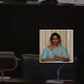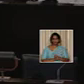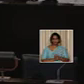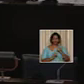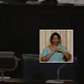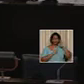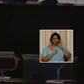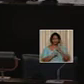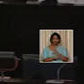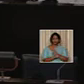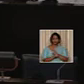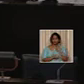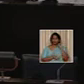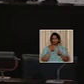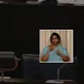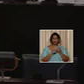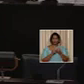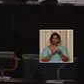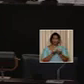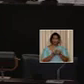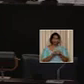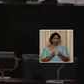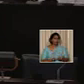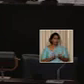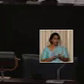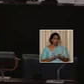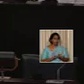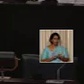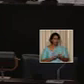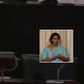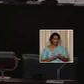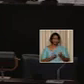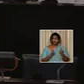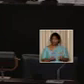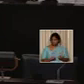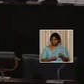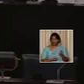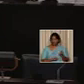यानु विश्वविद्यालय आचारुंग कोपमन संख्या हिंग पावती हिंग